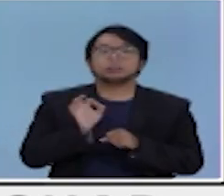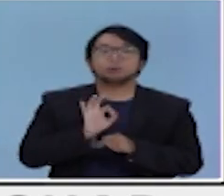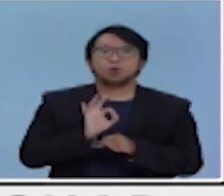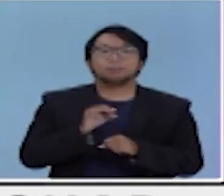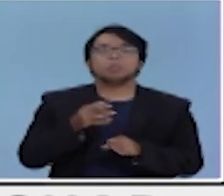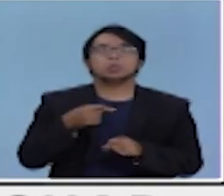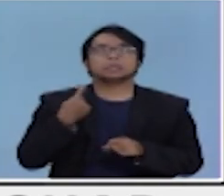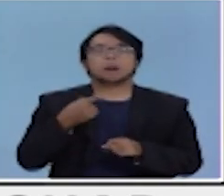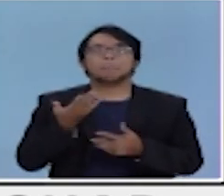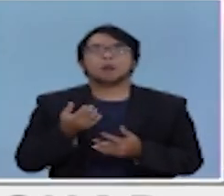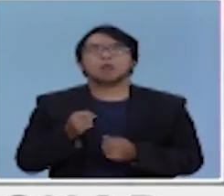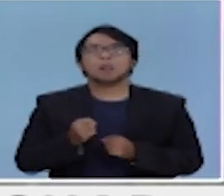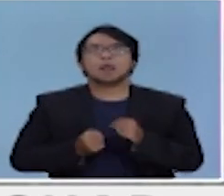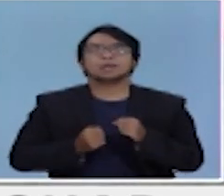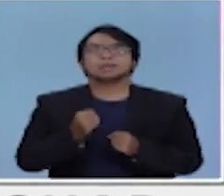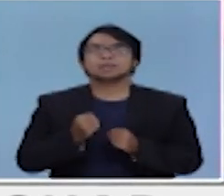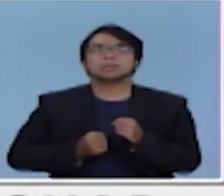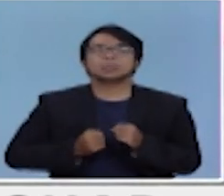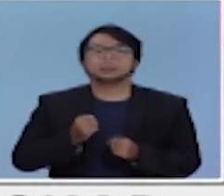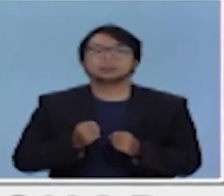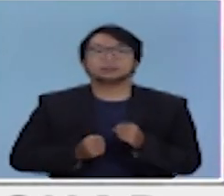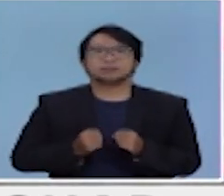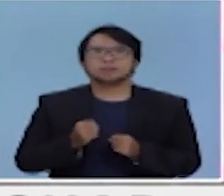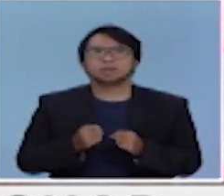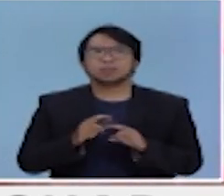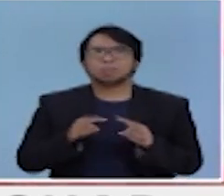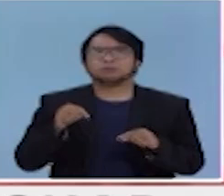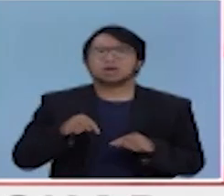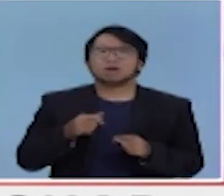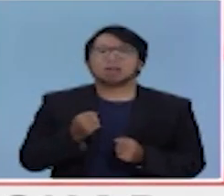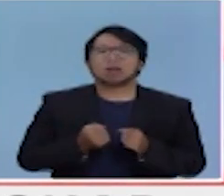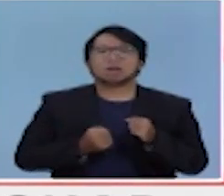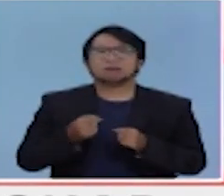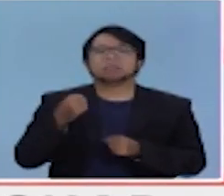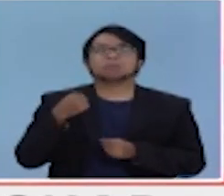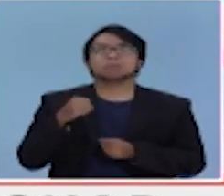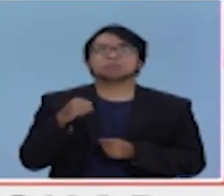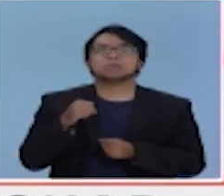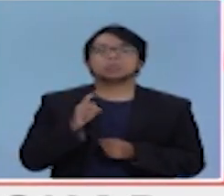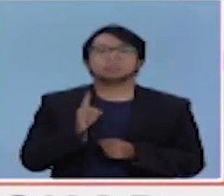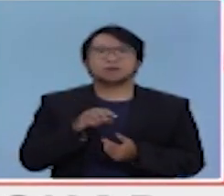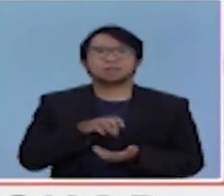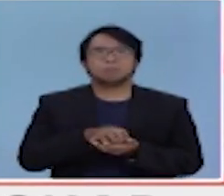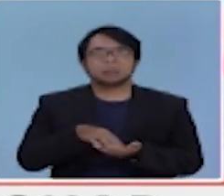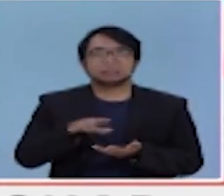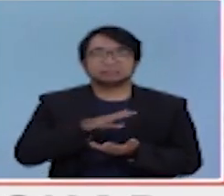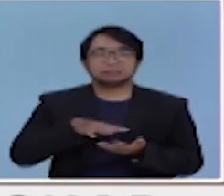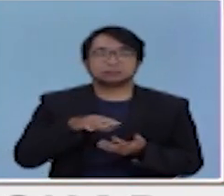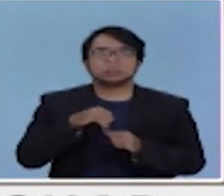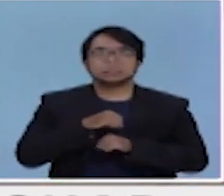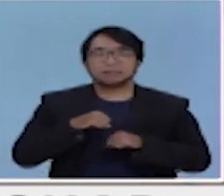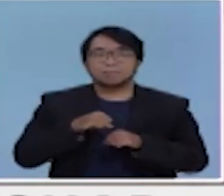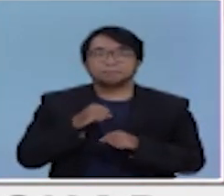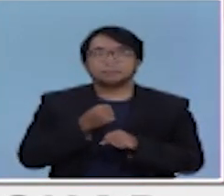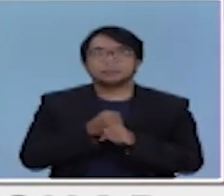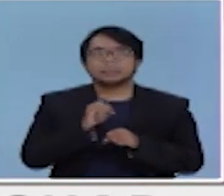dan itu udah bener-bener gak bisa dilakuin lagi karena Jin Ajin Center di apartemen itu juga udah lagi